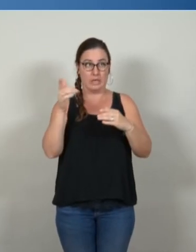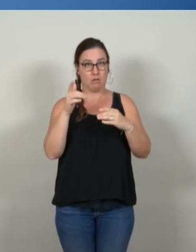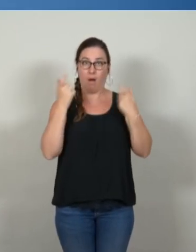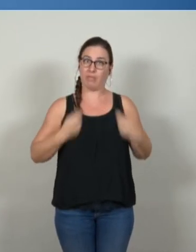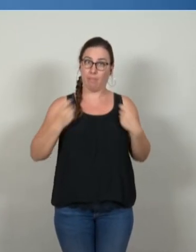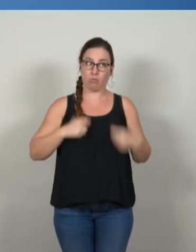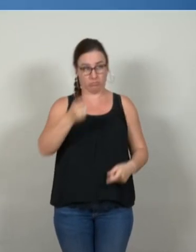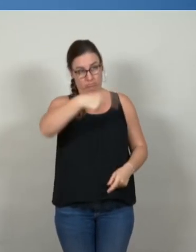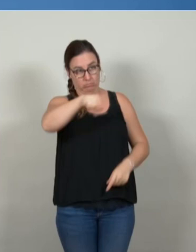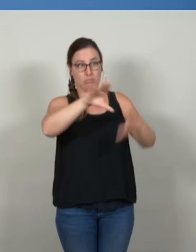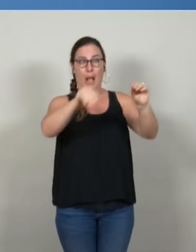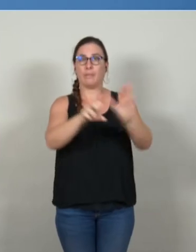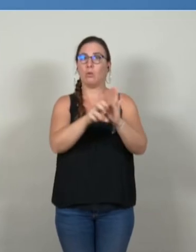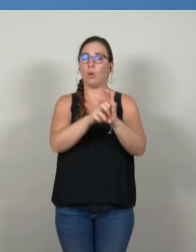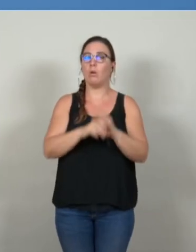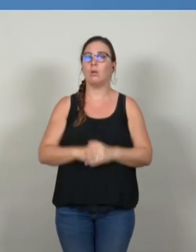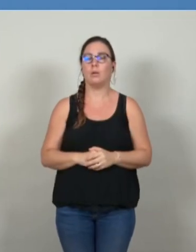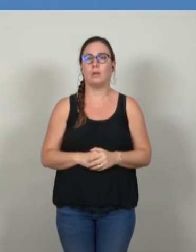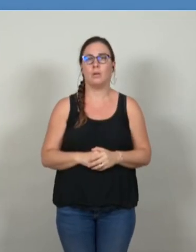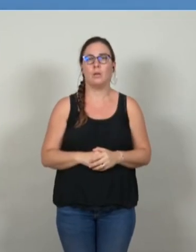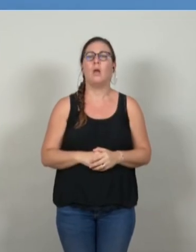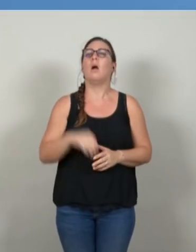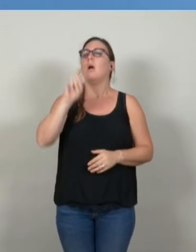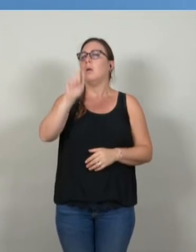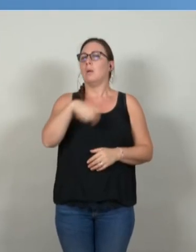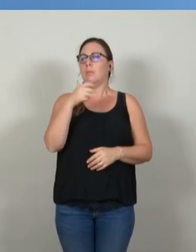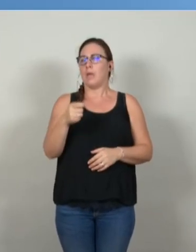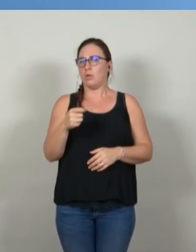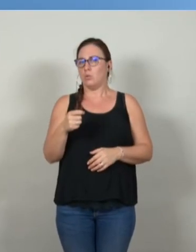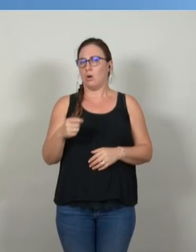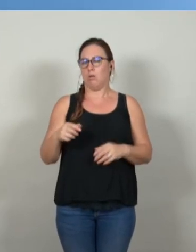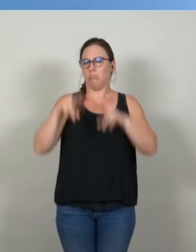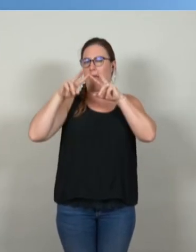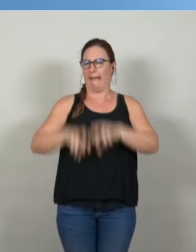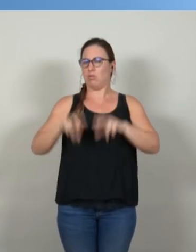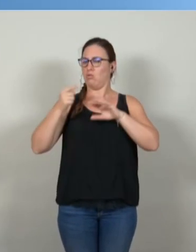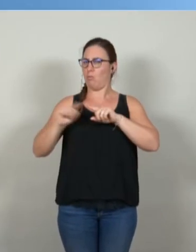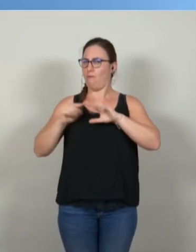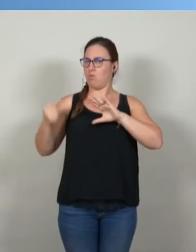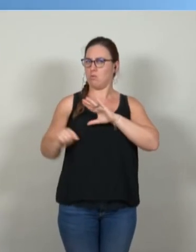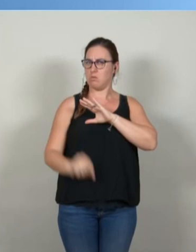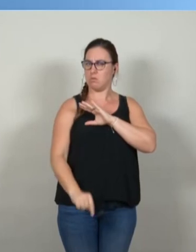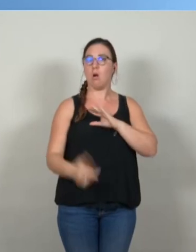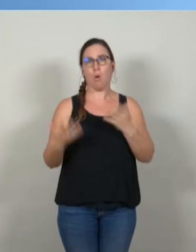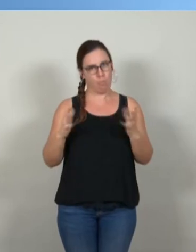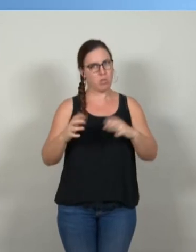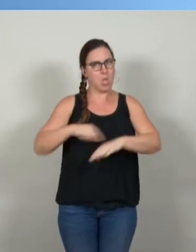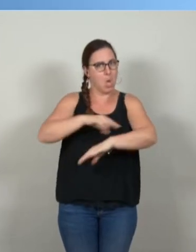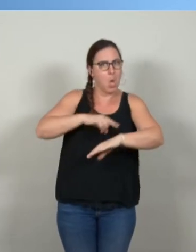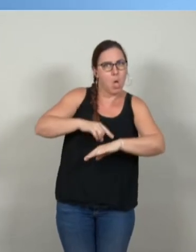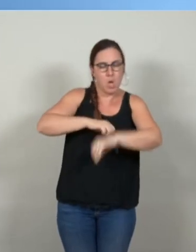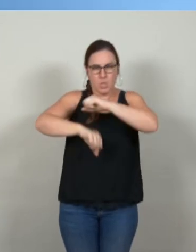note alors sur le fond il faut bien comprendre que la délibération recense après une étude approfondie qui a probablement demandé beaucoup de moyens